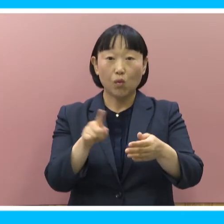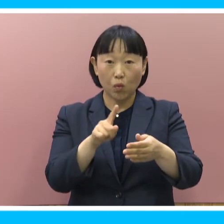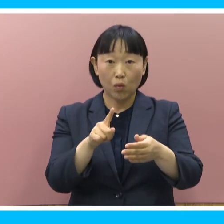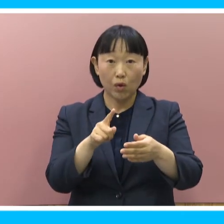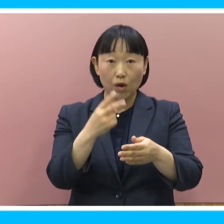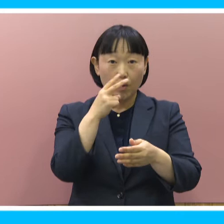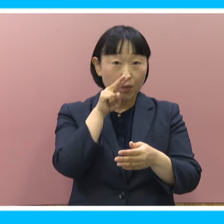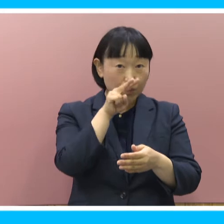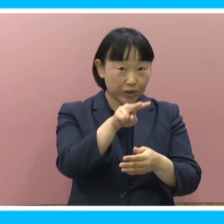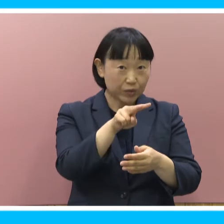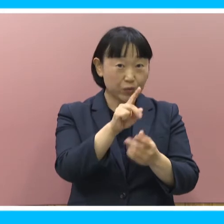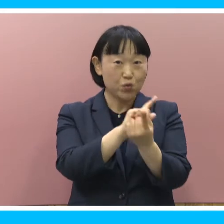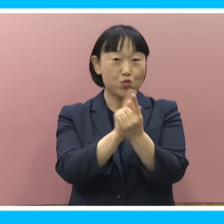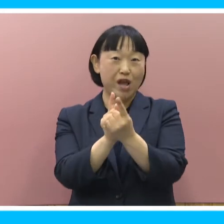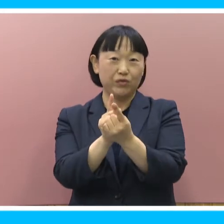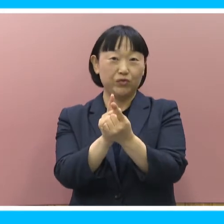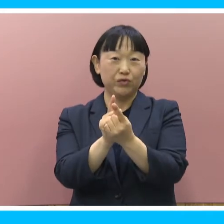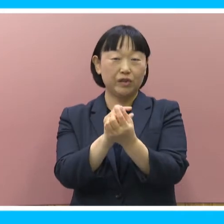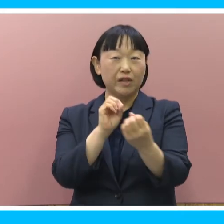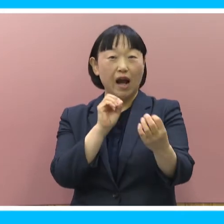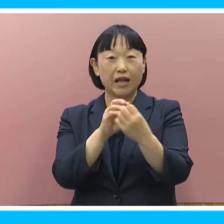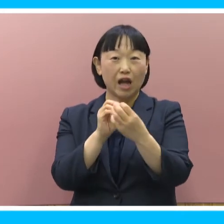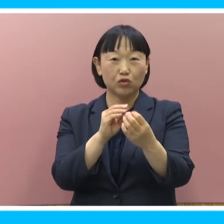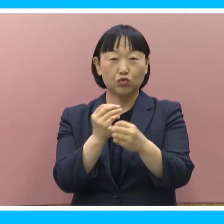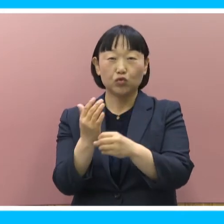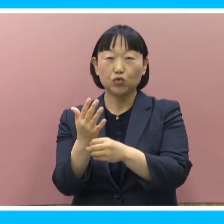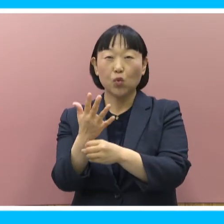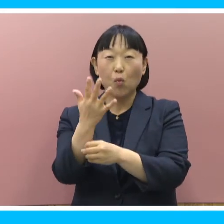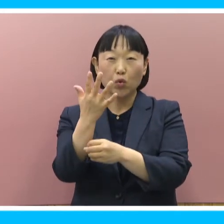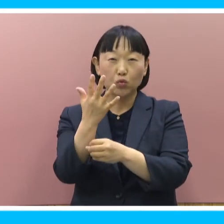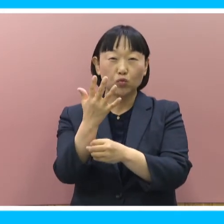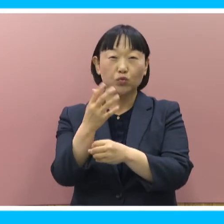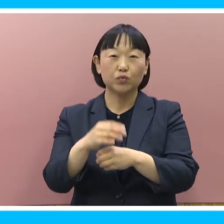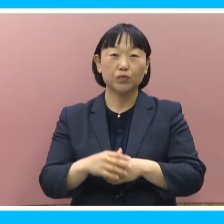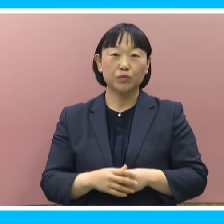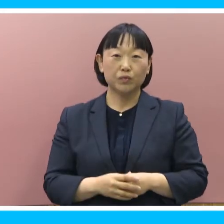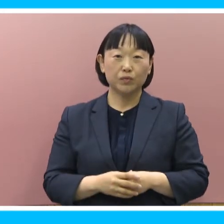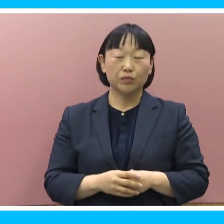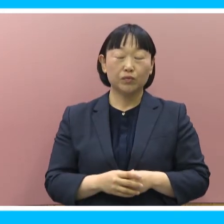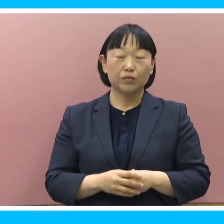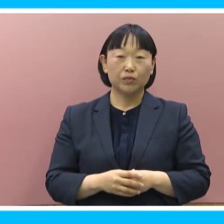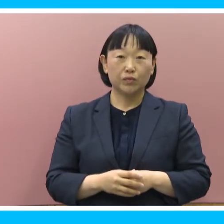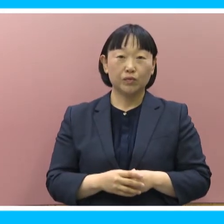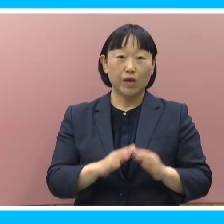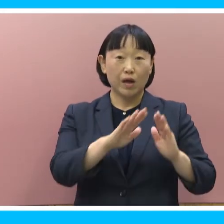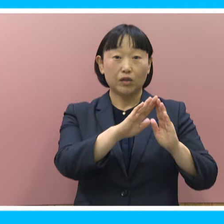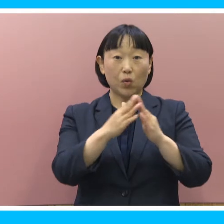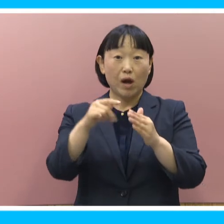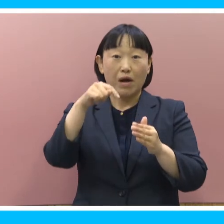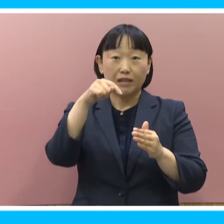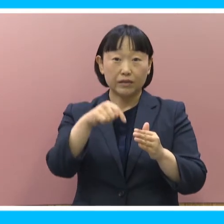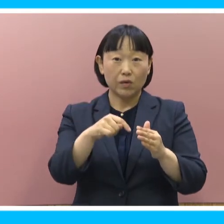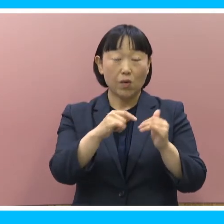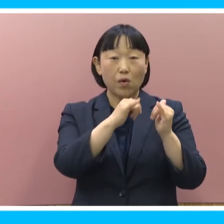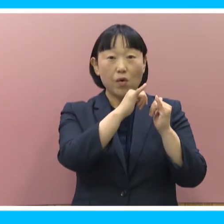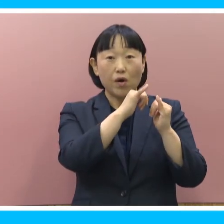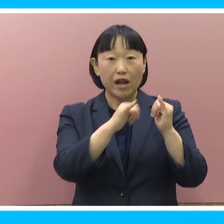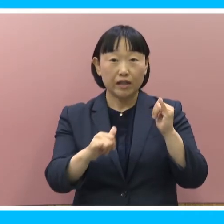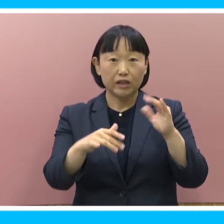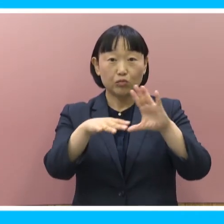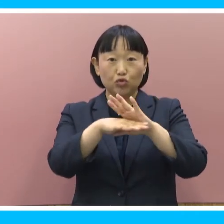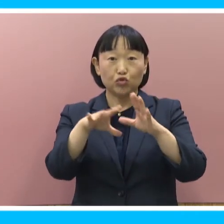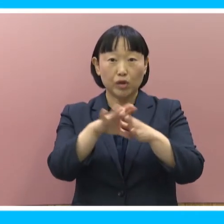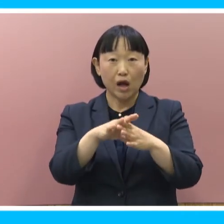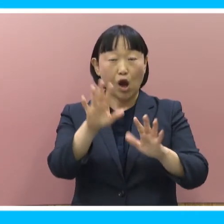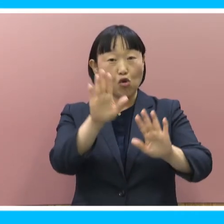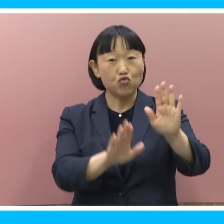る、触れる、語る、灯るです。岡崎城下町の歴史資源、文化、風